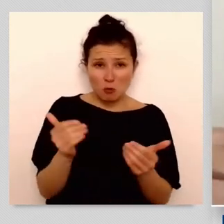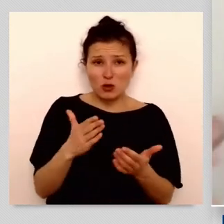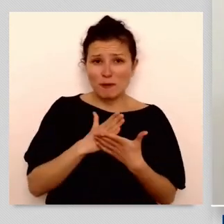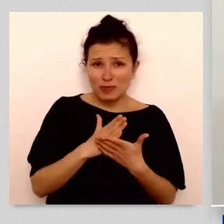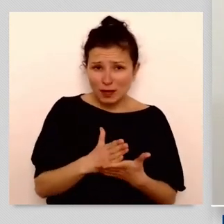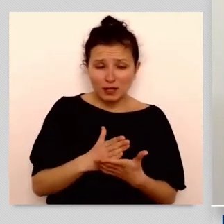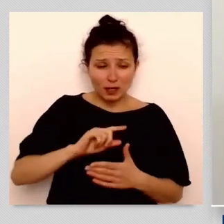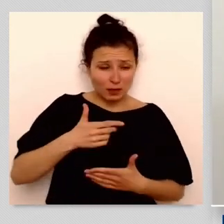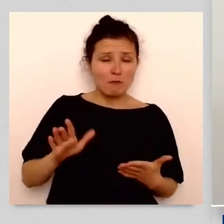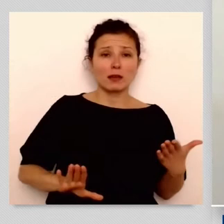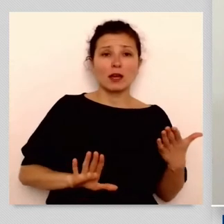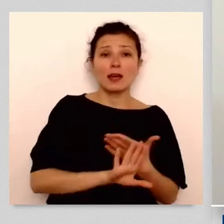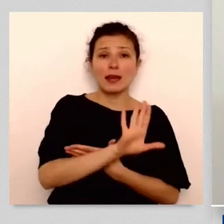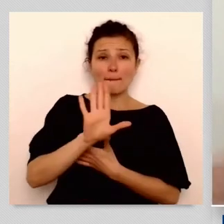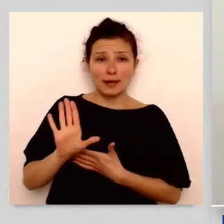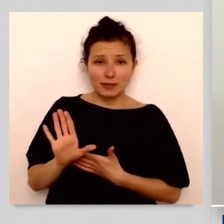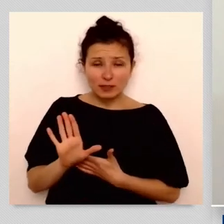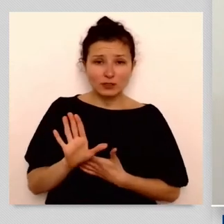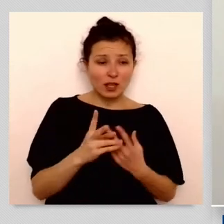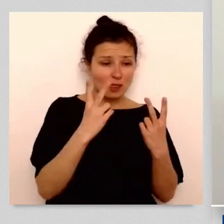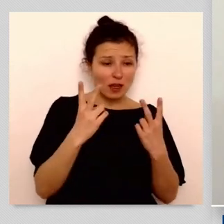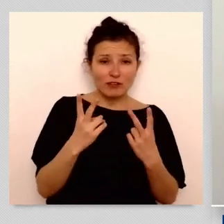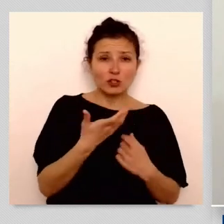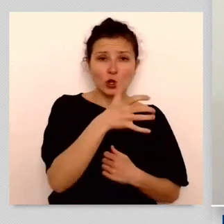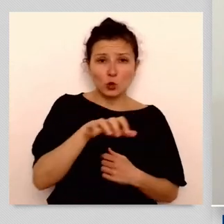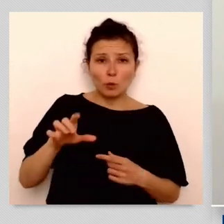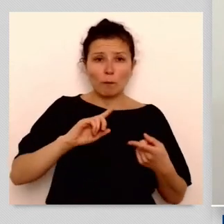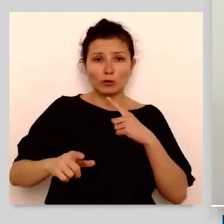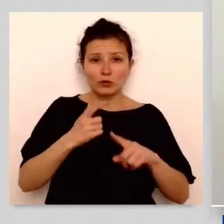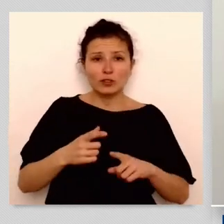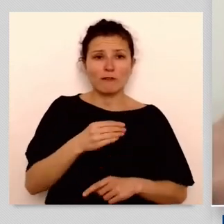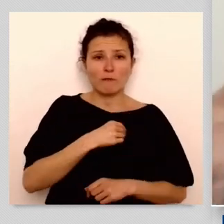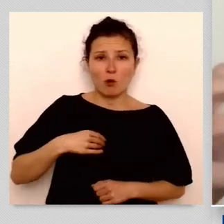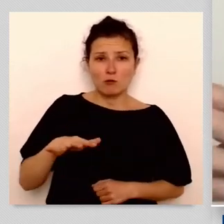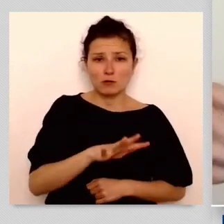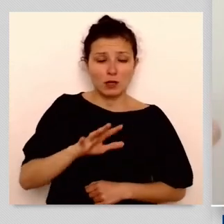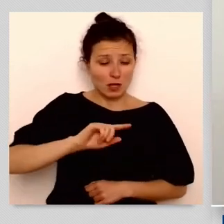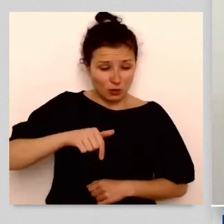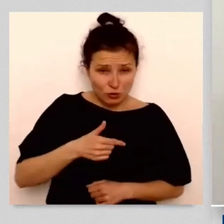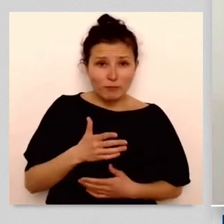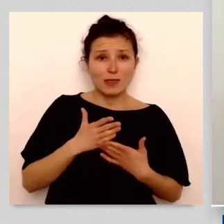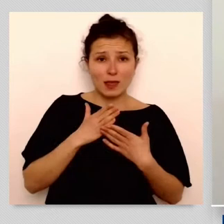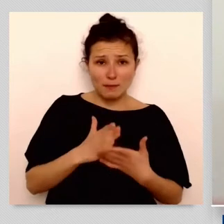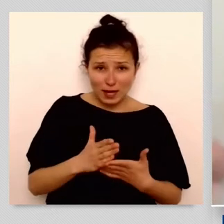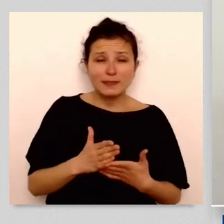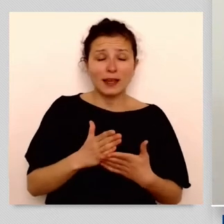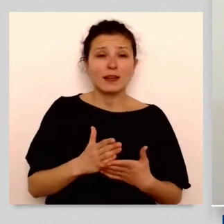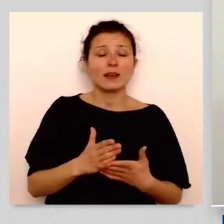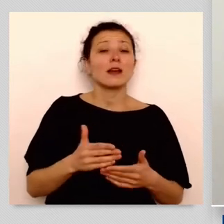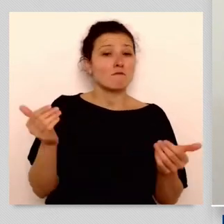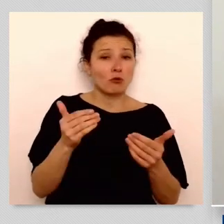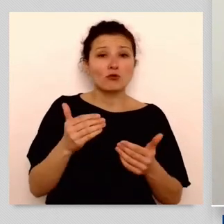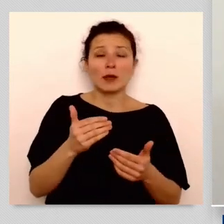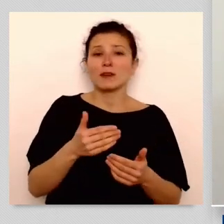jako reprezentanci najważniejszych partii politycznych w naszej ojczyźnie, czy jesteśmy w stanie zagwarantować, że